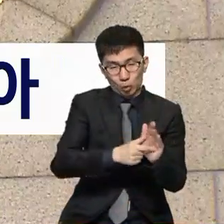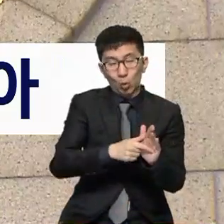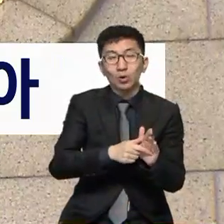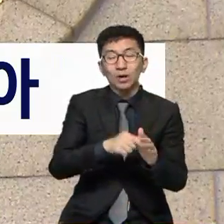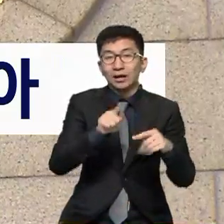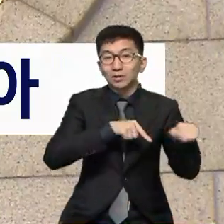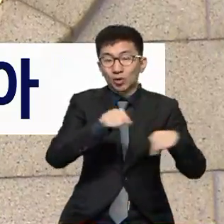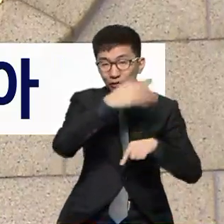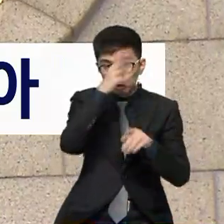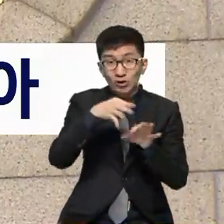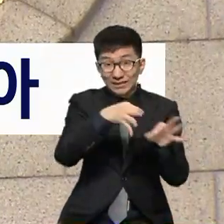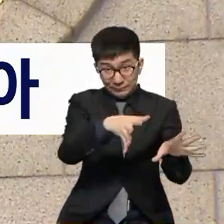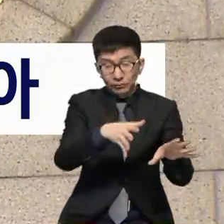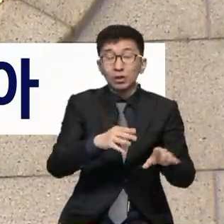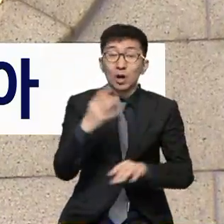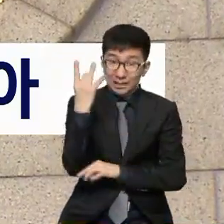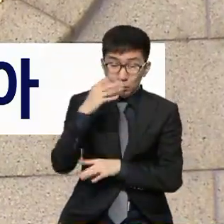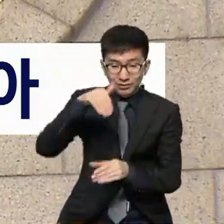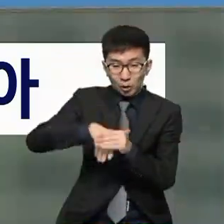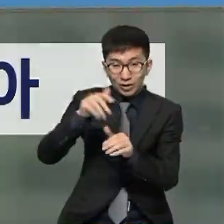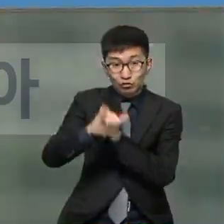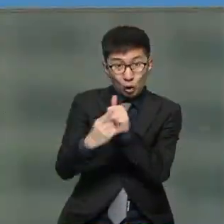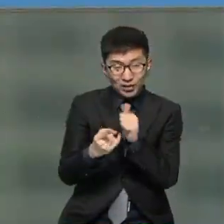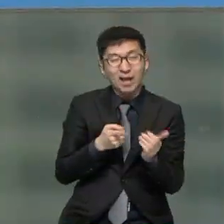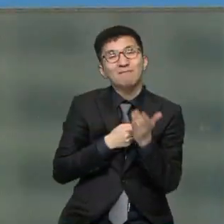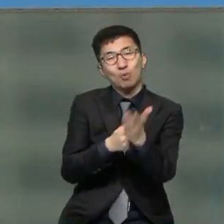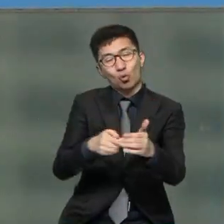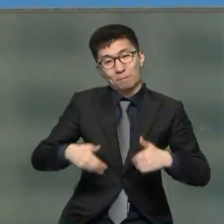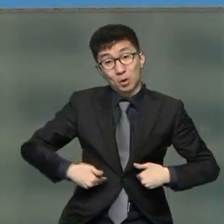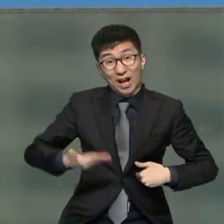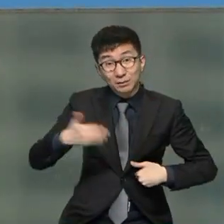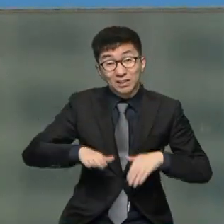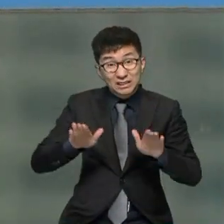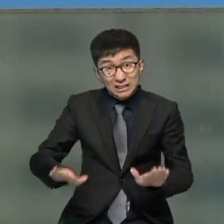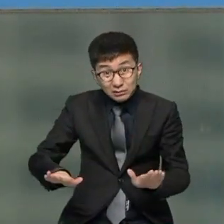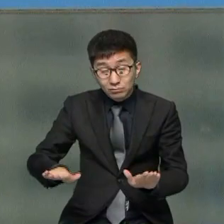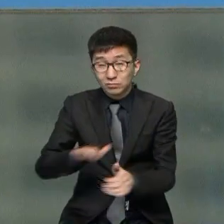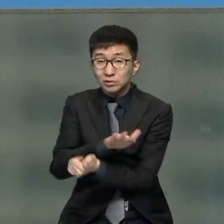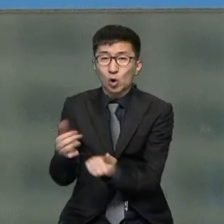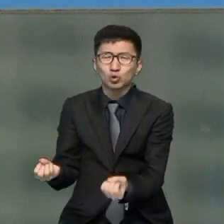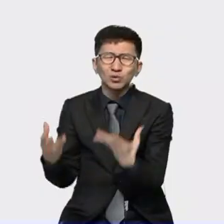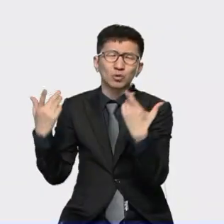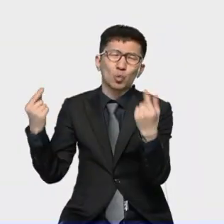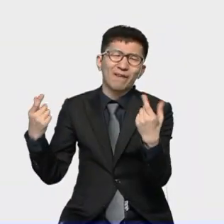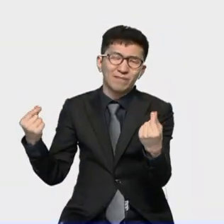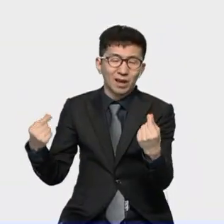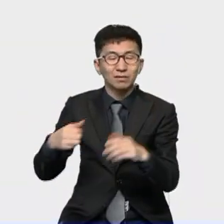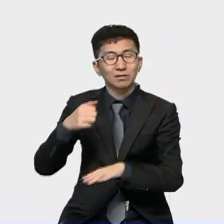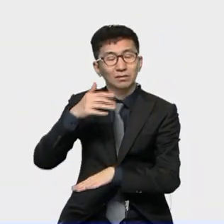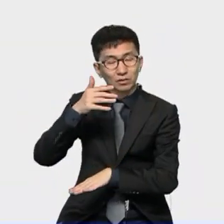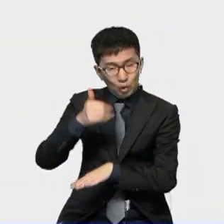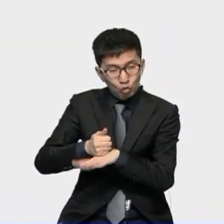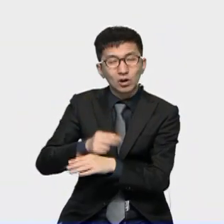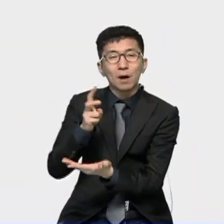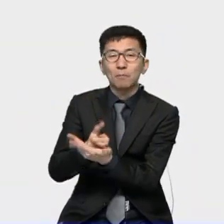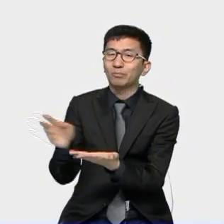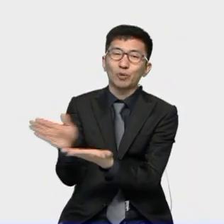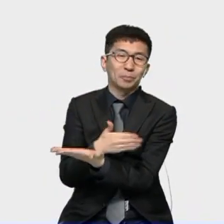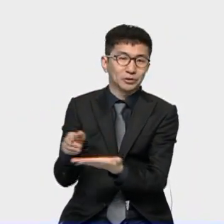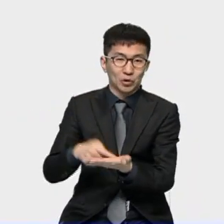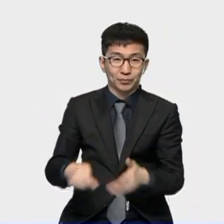선거관리위원회에 내역을 신고해야 하지만 출판 기념회는 경조사로 분류돼 규제를 받지 않습니다. 현행법상 선거일